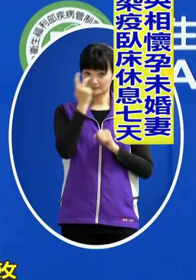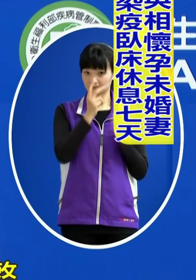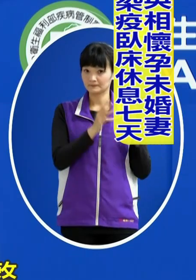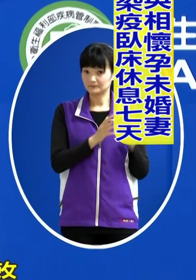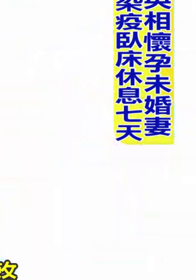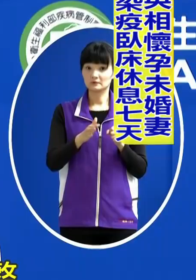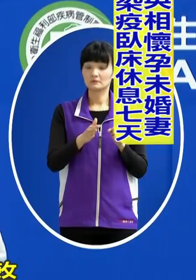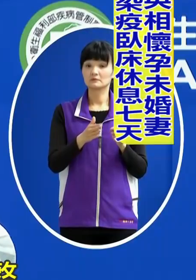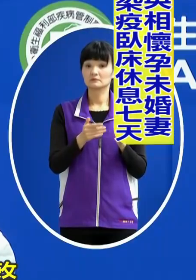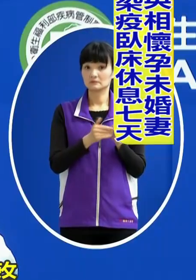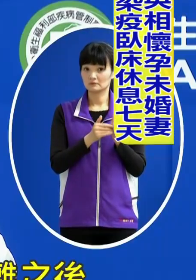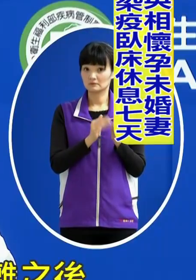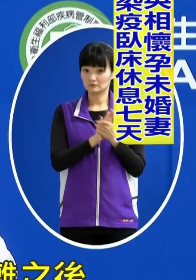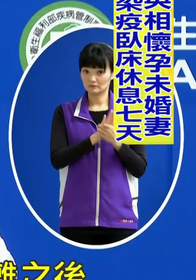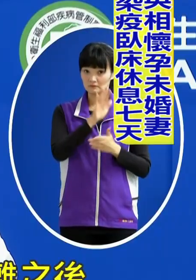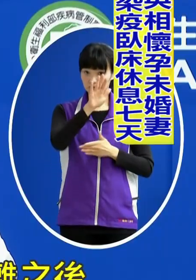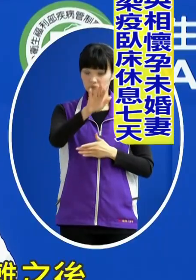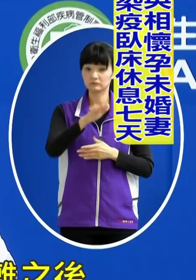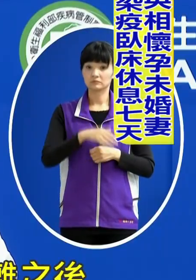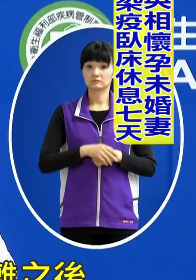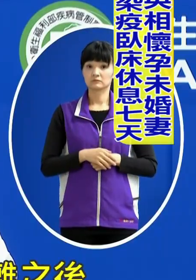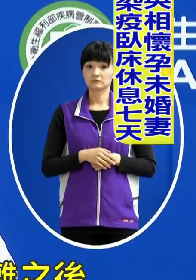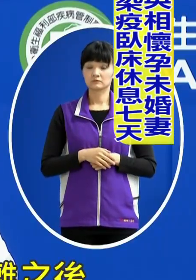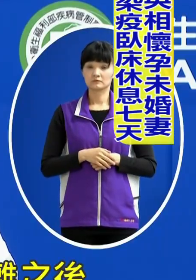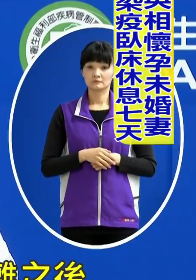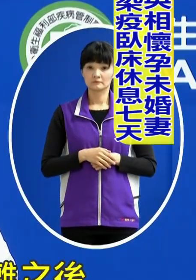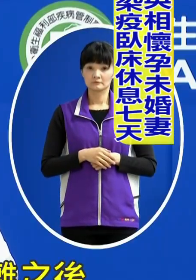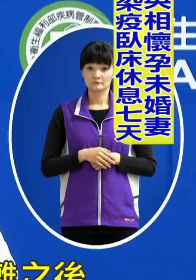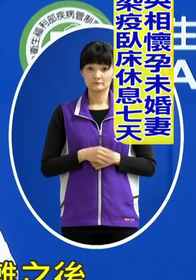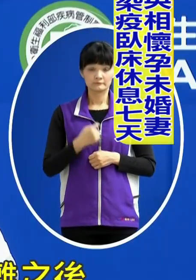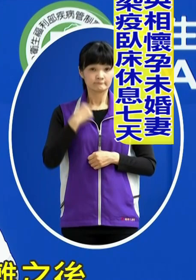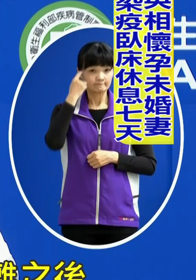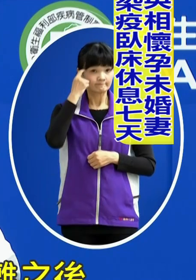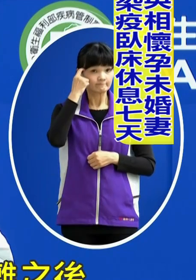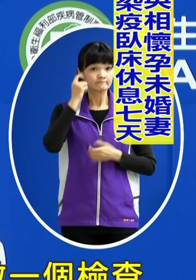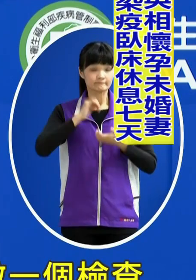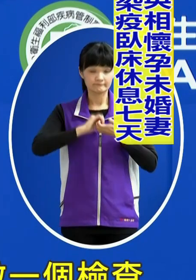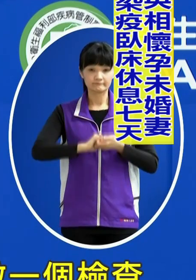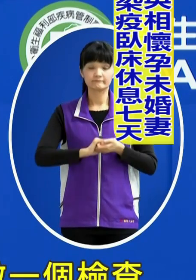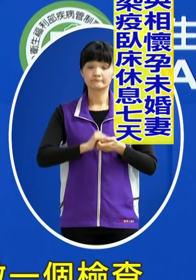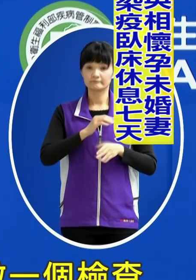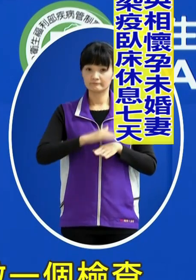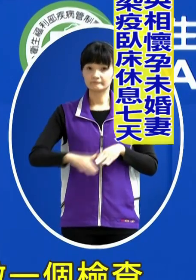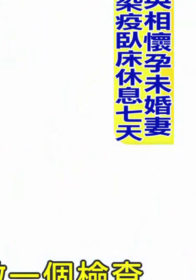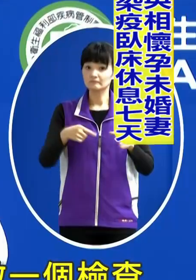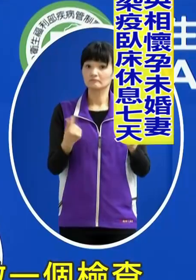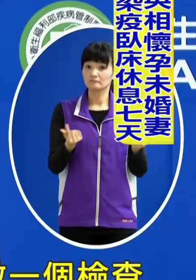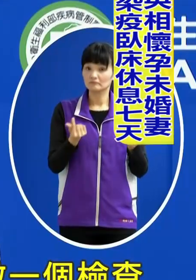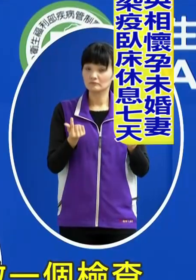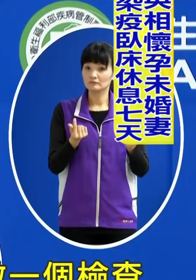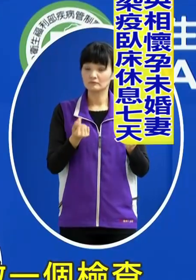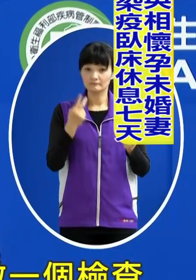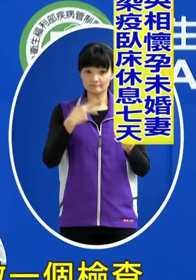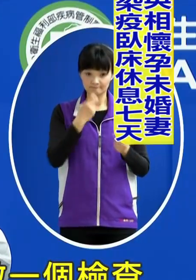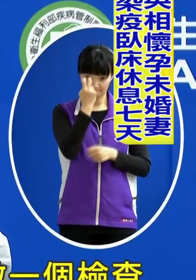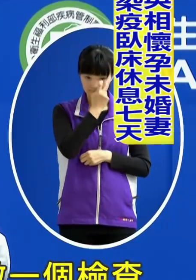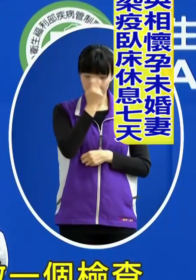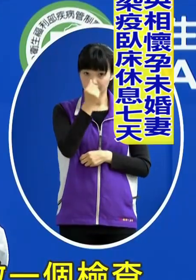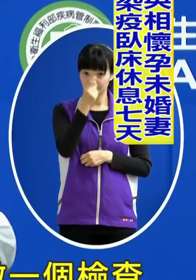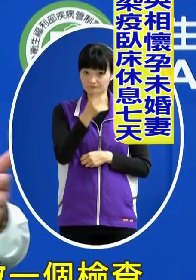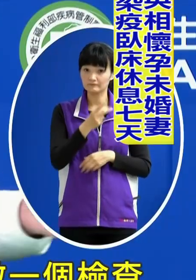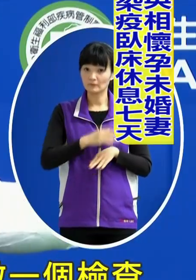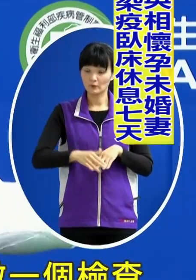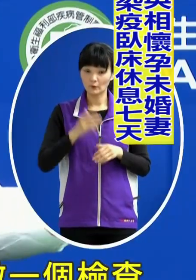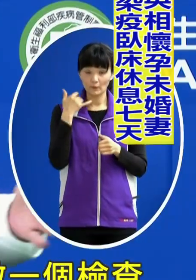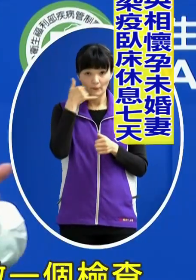求的更完整。解除这样的一个居家检疫的时候，必然要对这些人应该要有一个在 review 了，